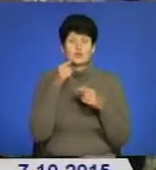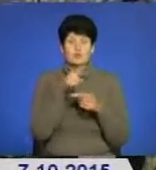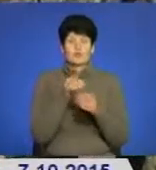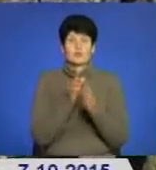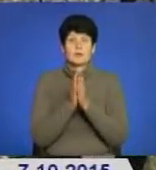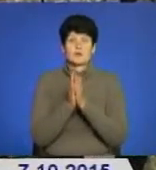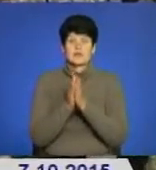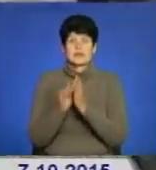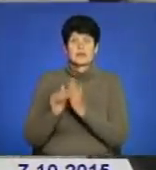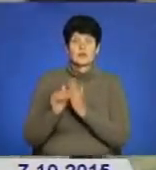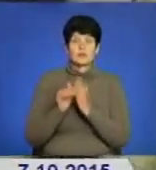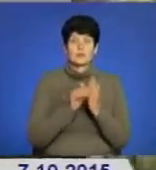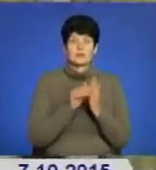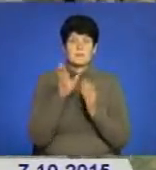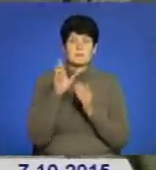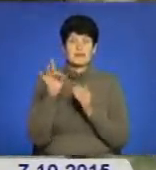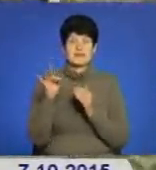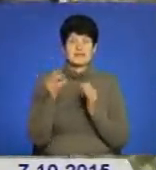просили допомогти із берцями